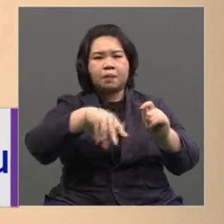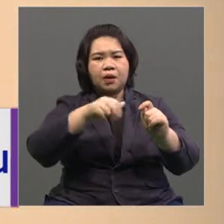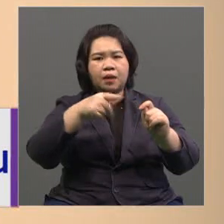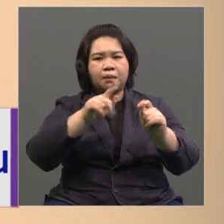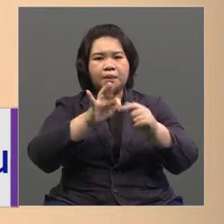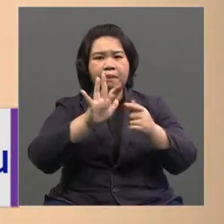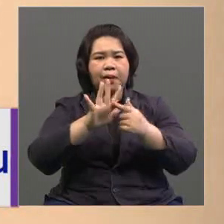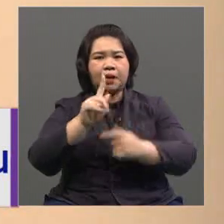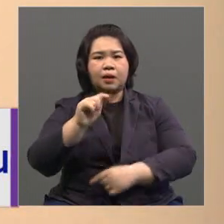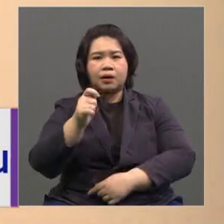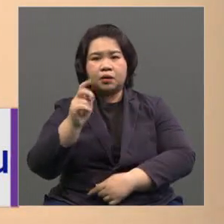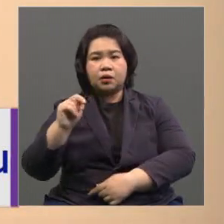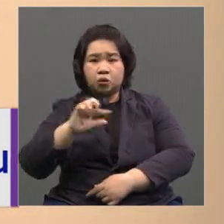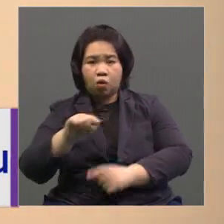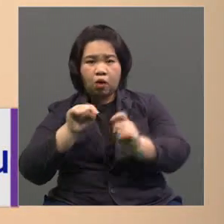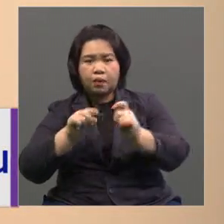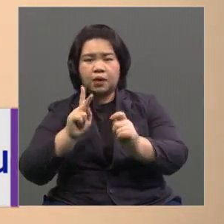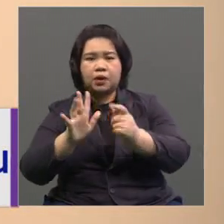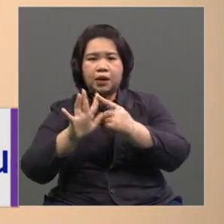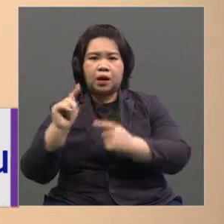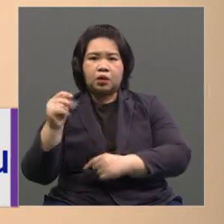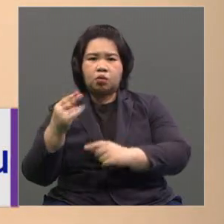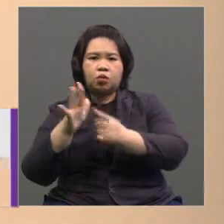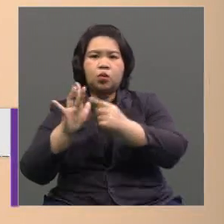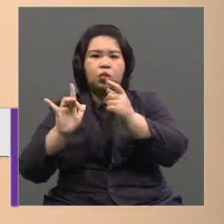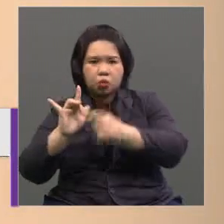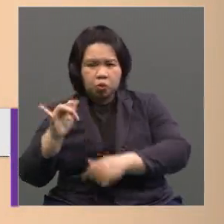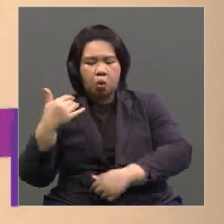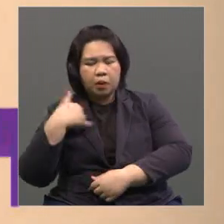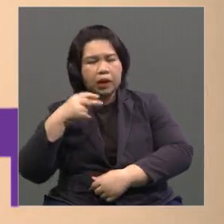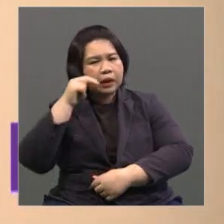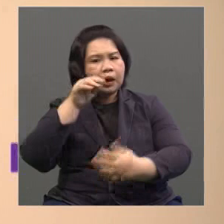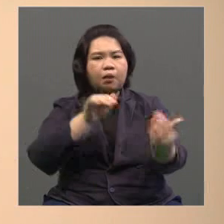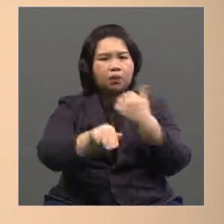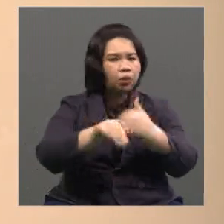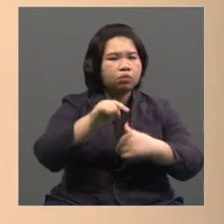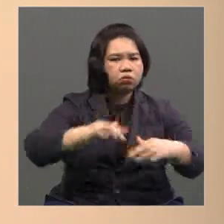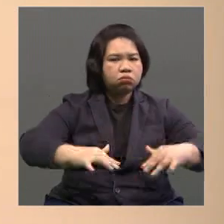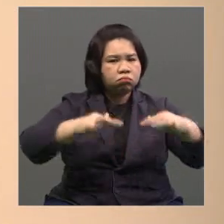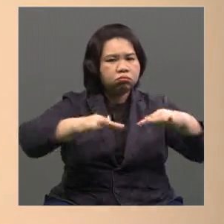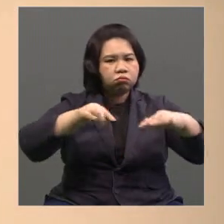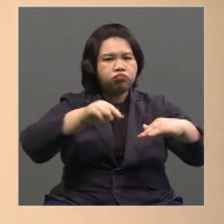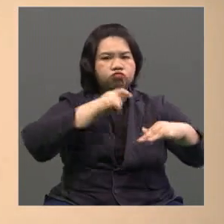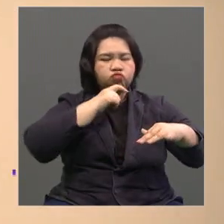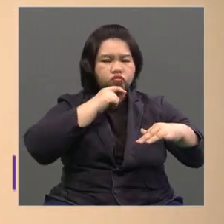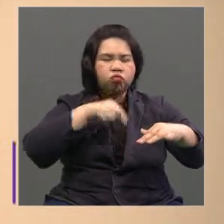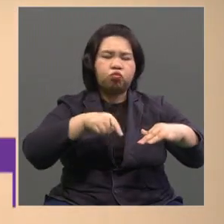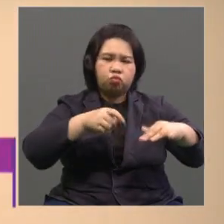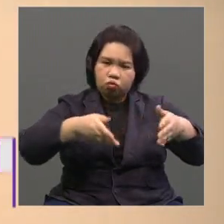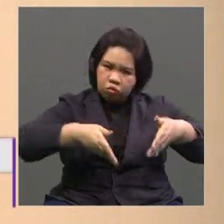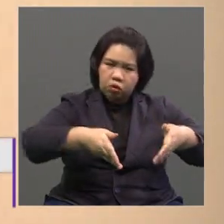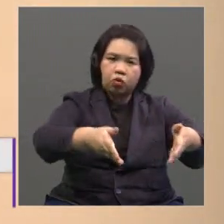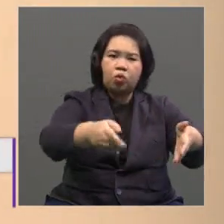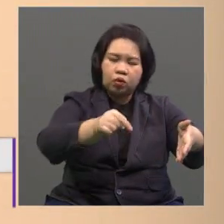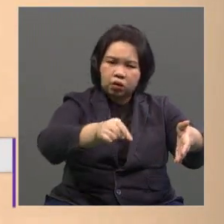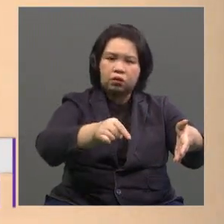ลป่าตองอำเภอกระทู้ค่ะที่มีน้ำท่วมขังรอการระบายอยู่ตามถนนสายต่างๆเช่นถนนราษฎรอุทิ